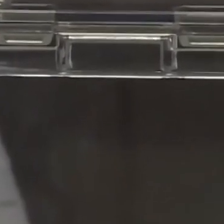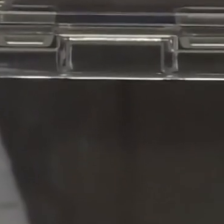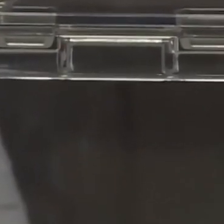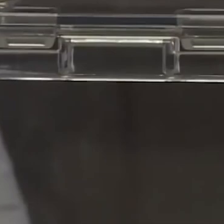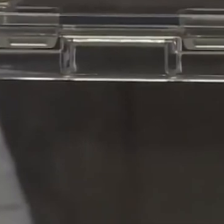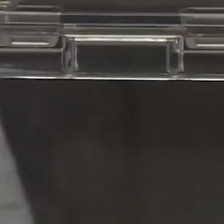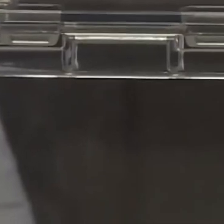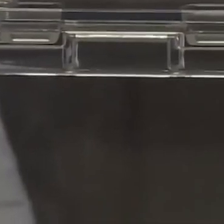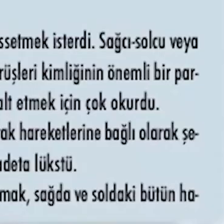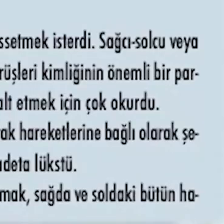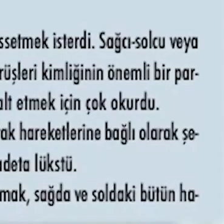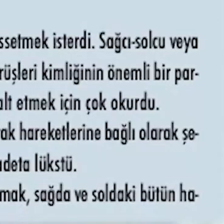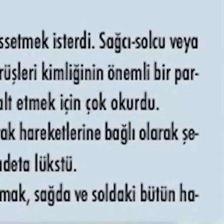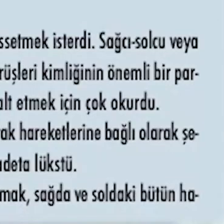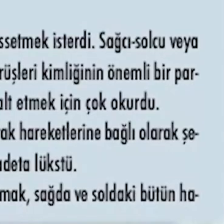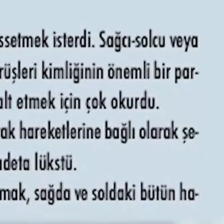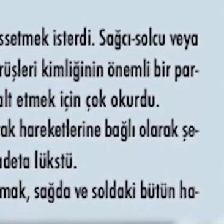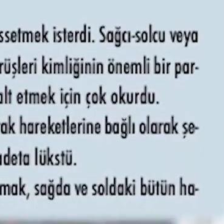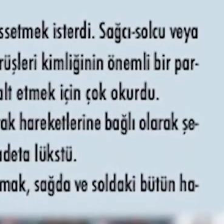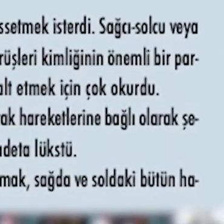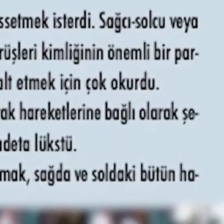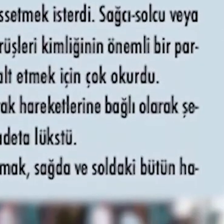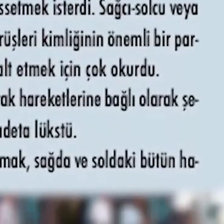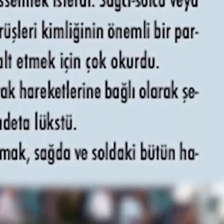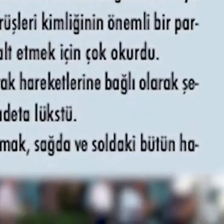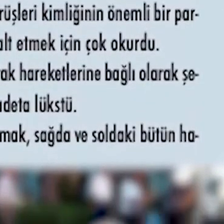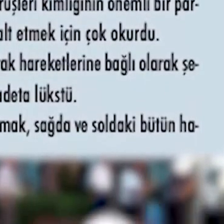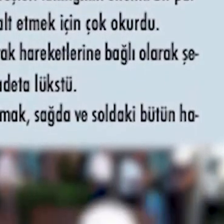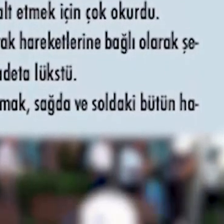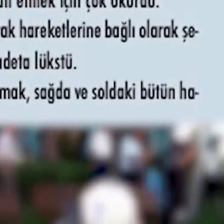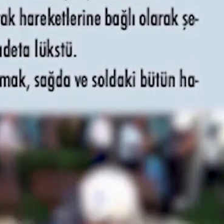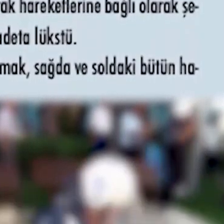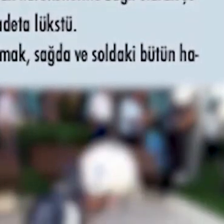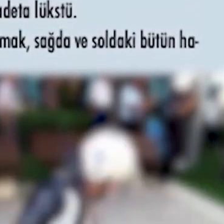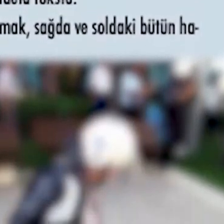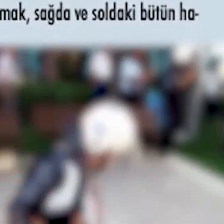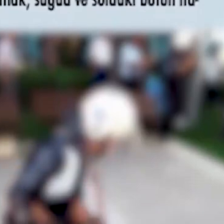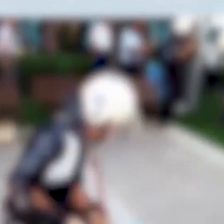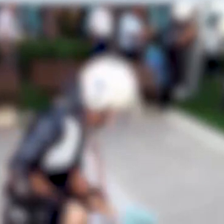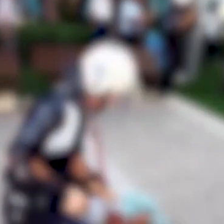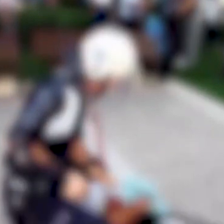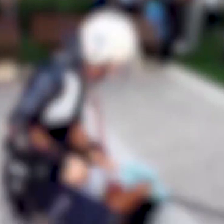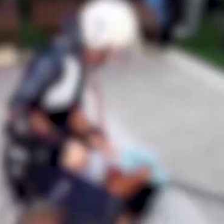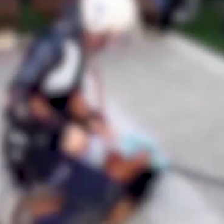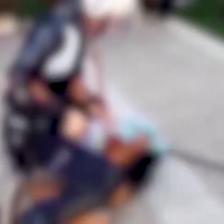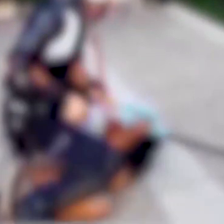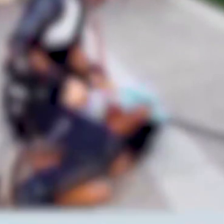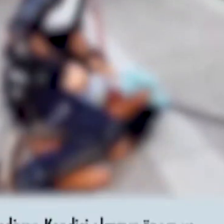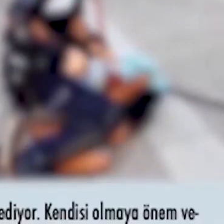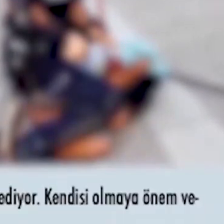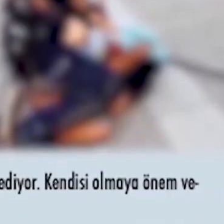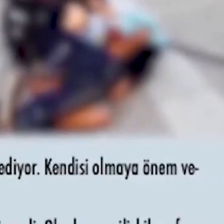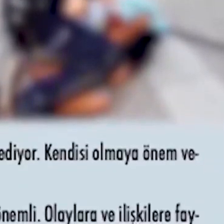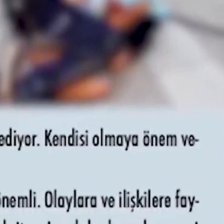kadar değişmemiş. Bu veri 1980 sonrası siyasetten uzaklaşan ya da uzaklaştırılan, apolitik,